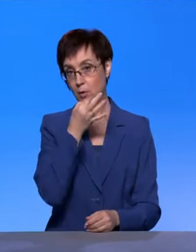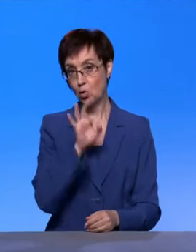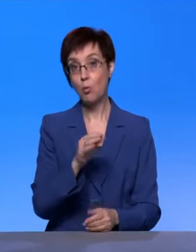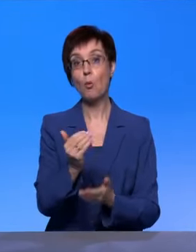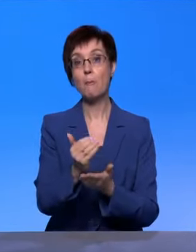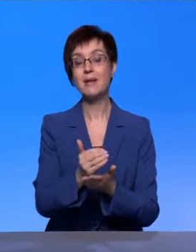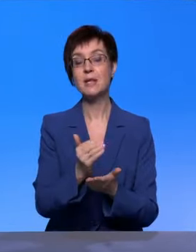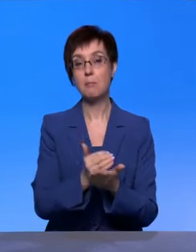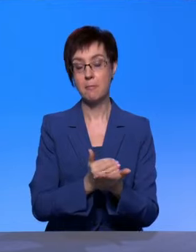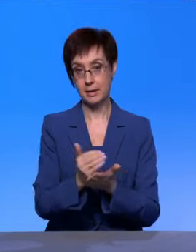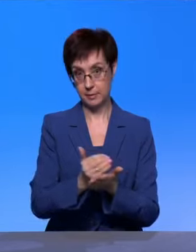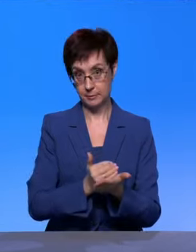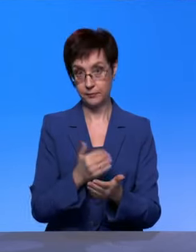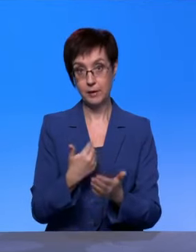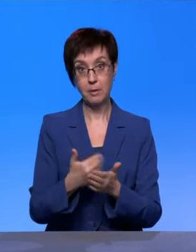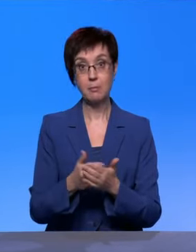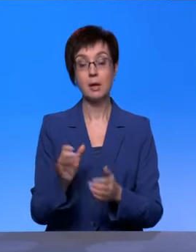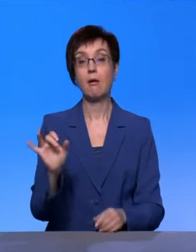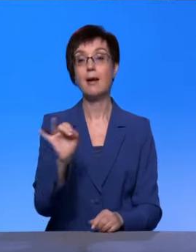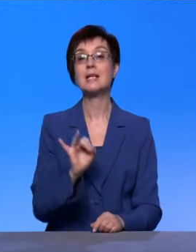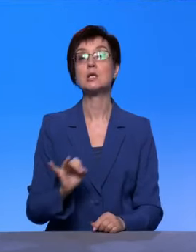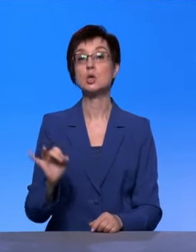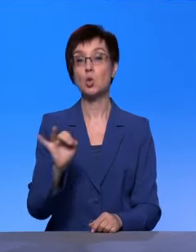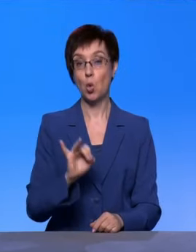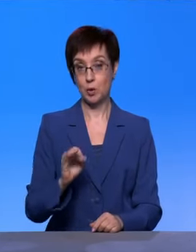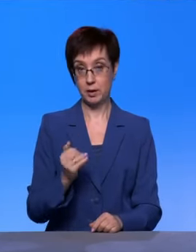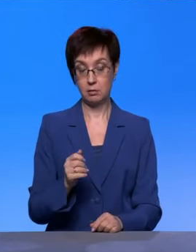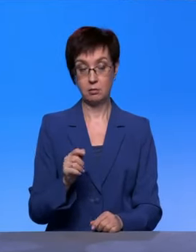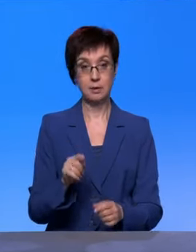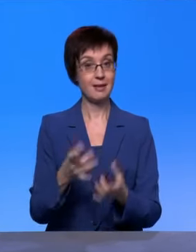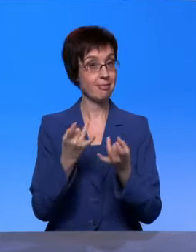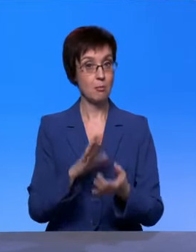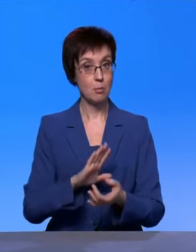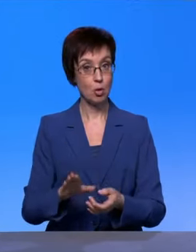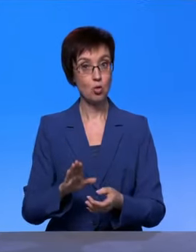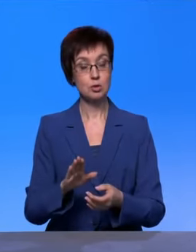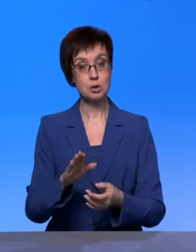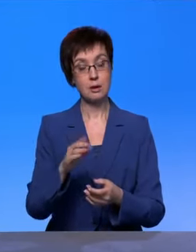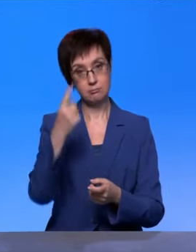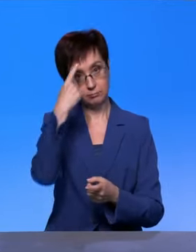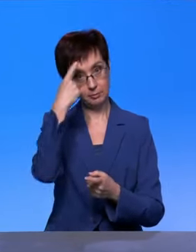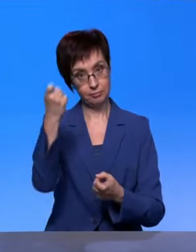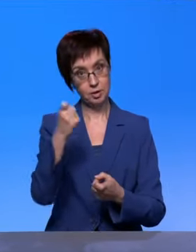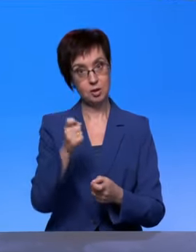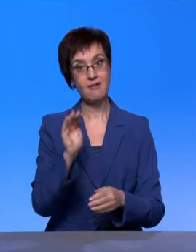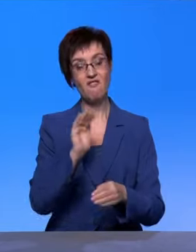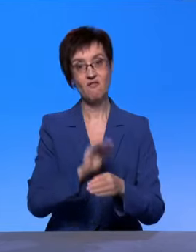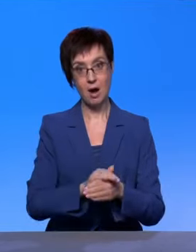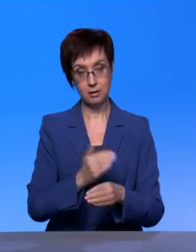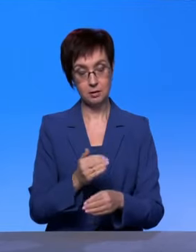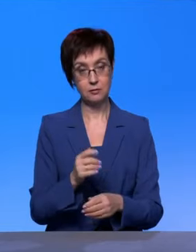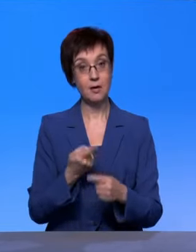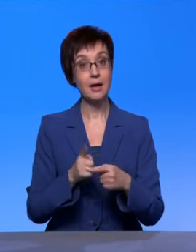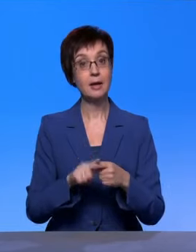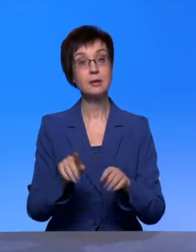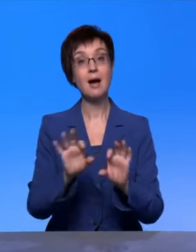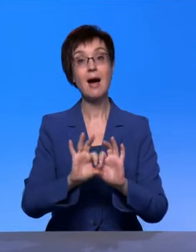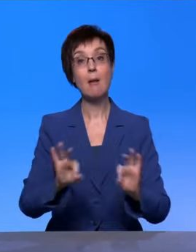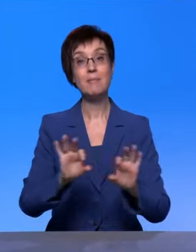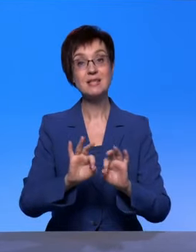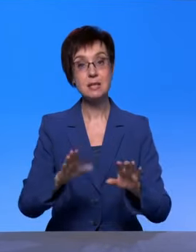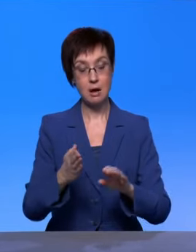история – это не просто приведение фактов, да, а это описание событий, то есть это именно